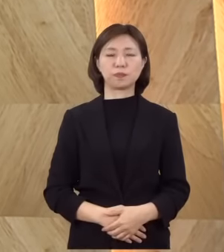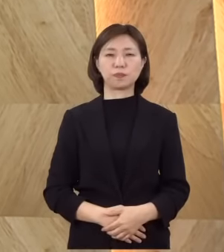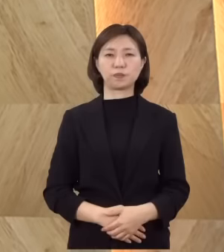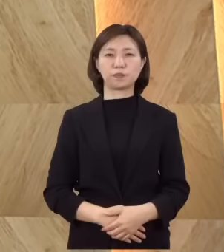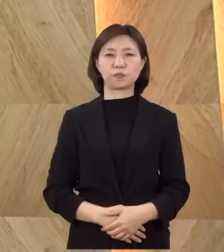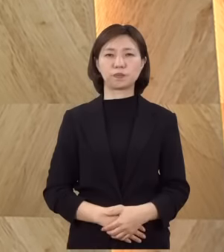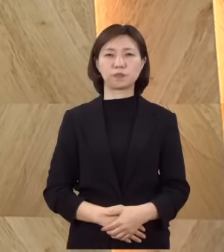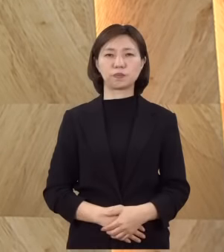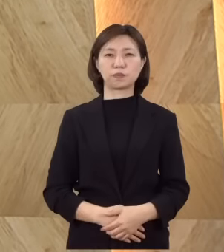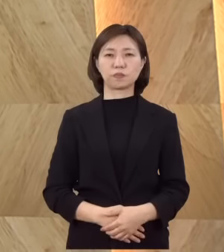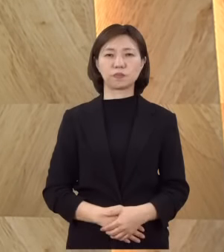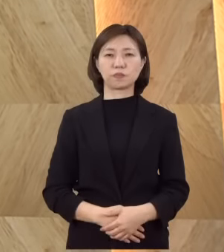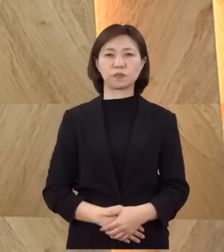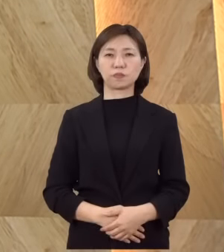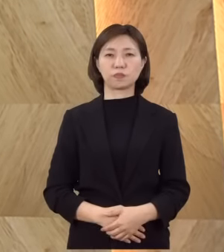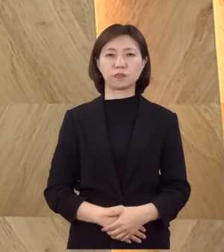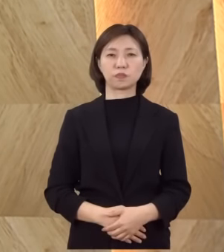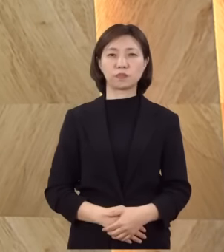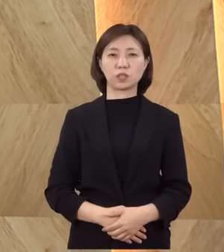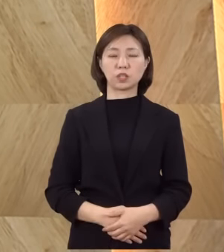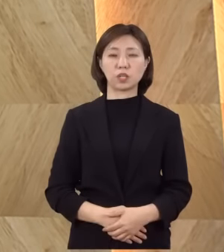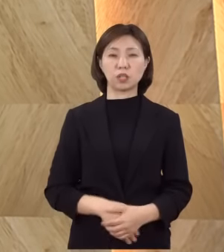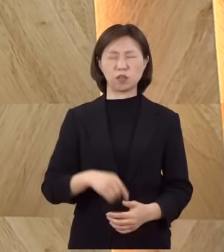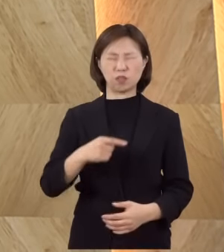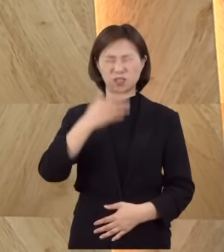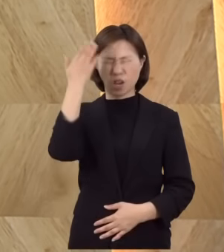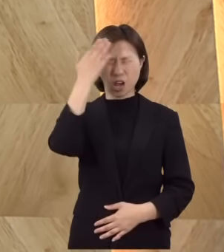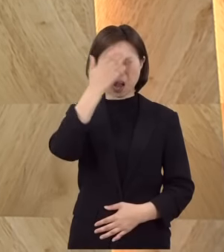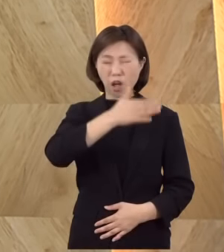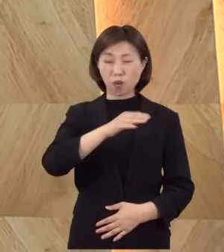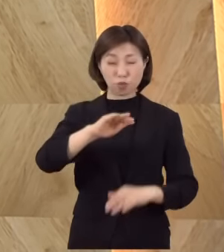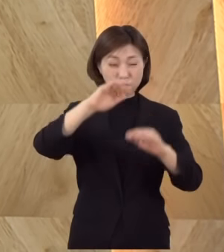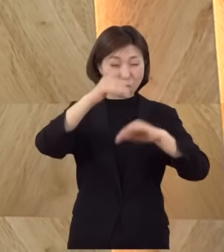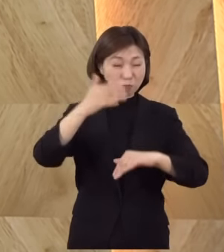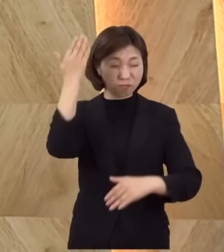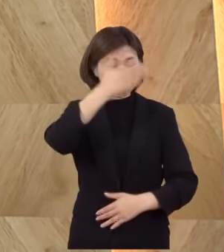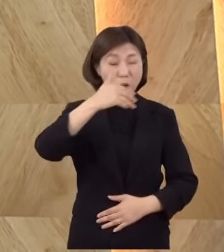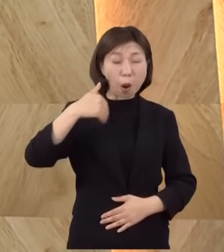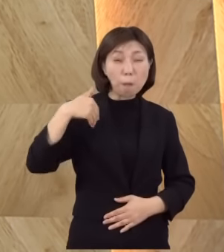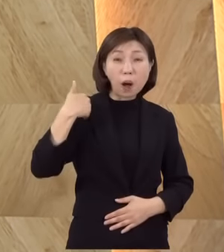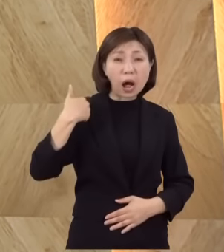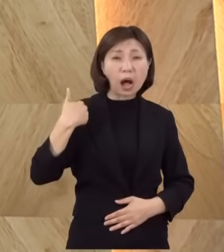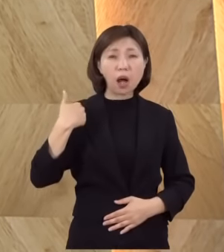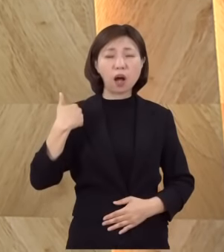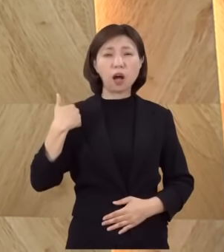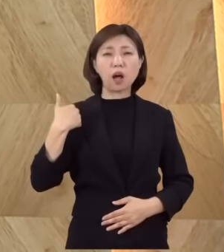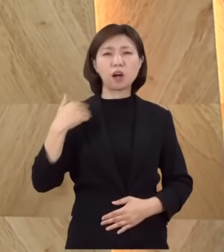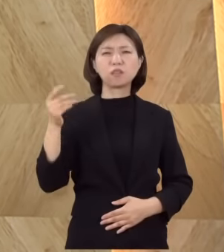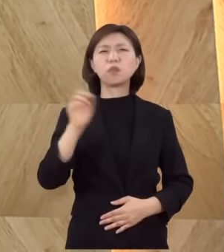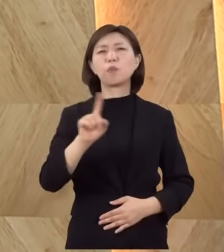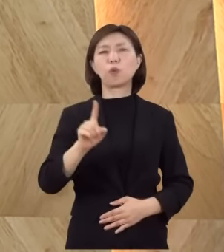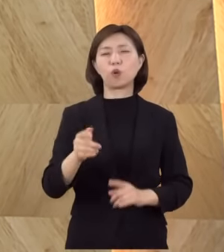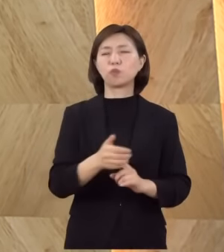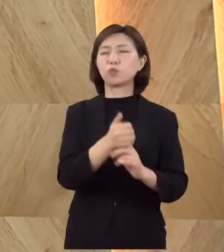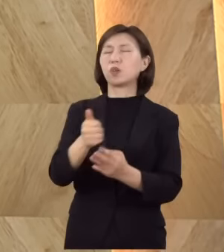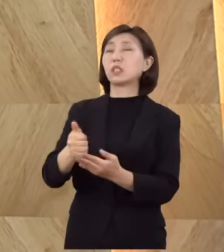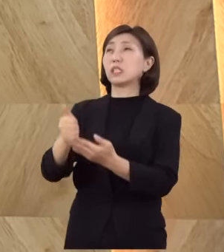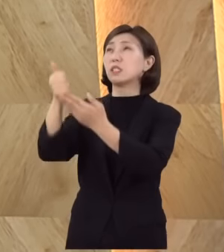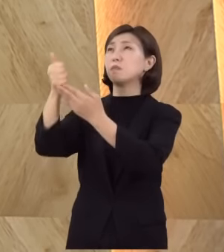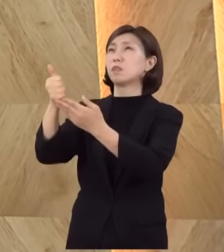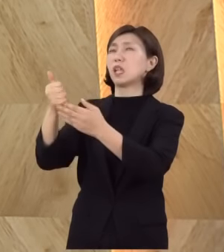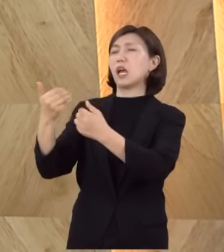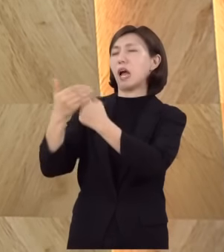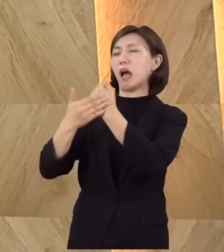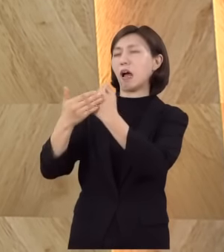되겠습니다 이러한 도리조차 제대로 알지 못하면서 어떻게 부처님의 비